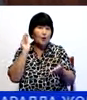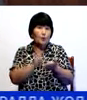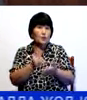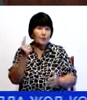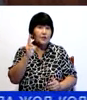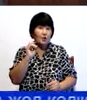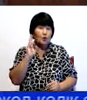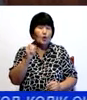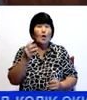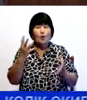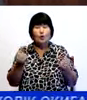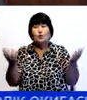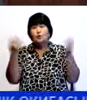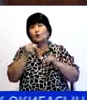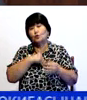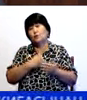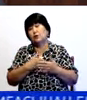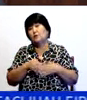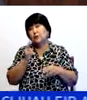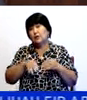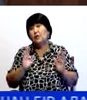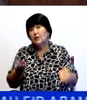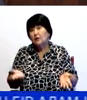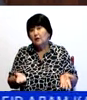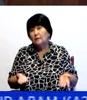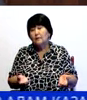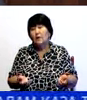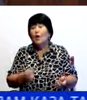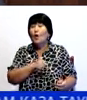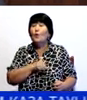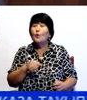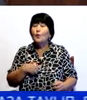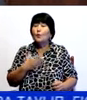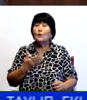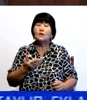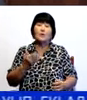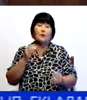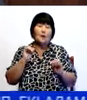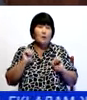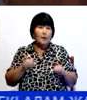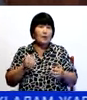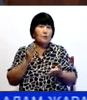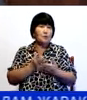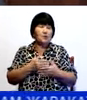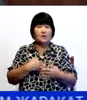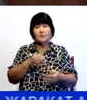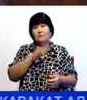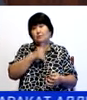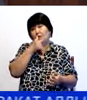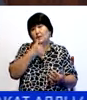қыркүйекте. Күндіздің жұмыс істеп соны бітіретін еді ғой. Өзіміз қолда бар мүмкіндіктерді пайдаланбаймыз да,